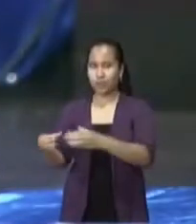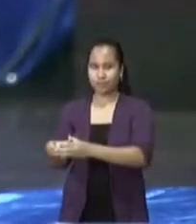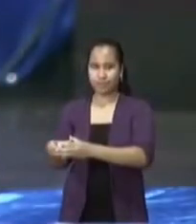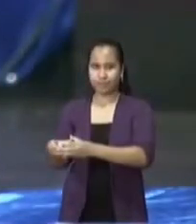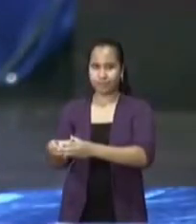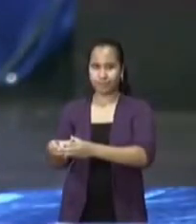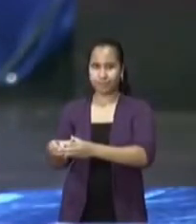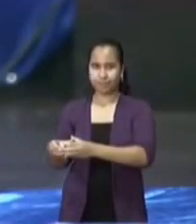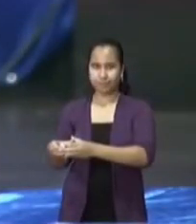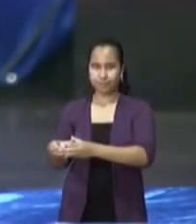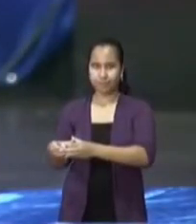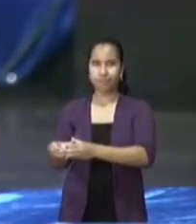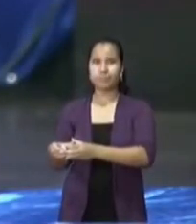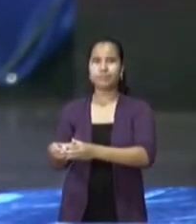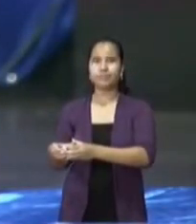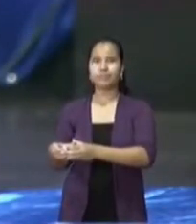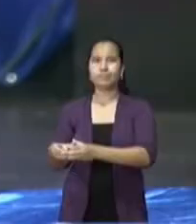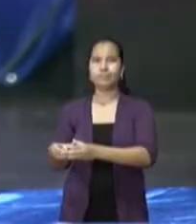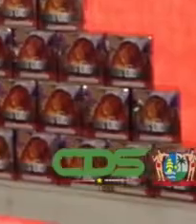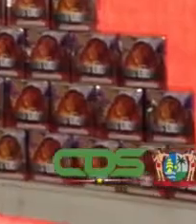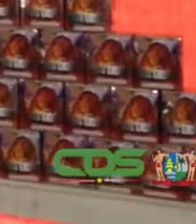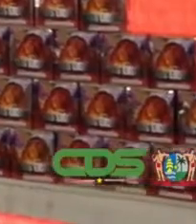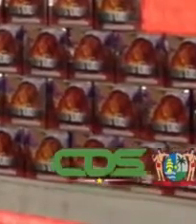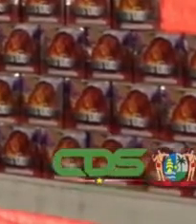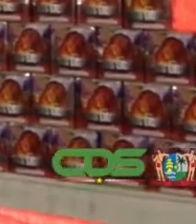groepen hadden wat